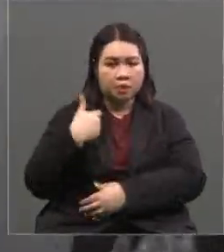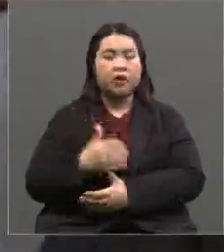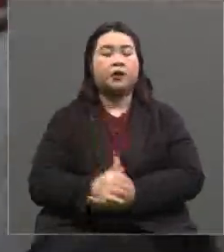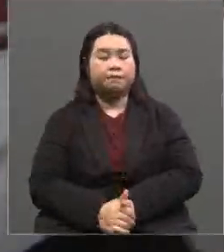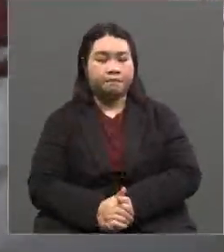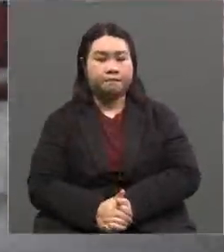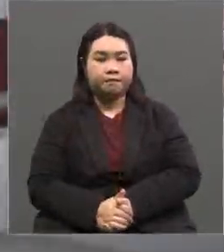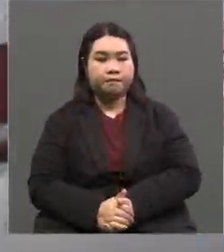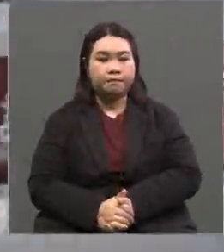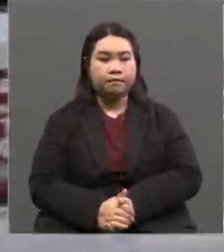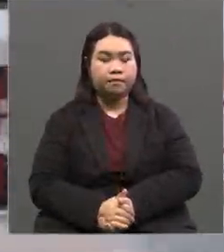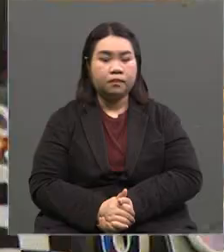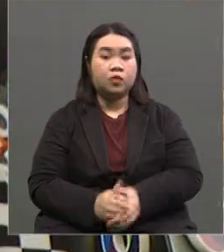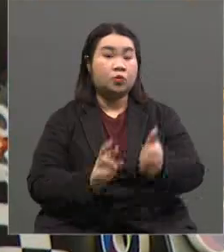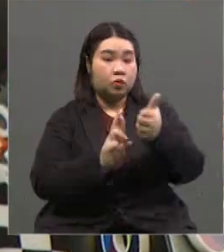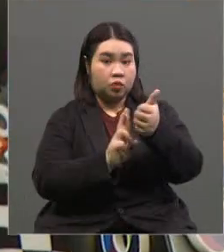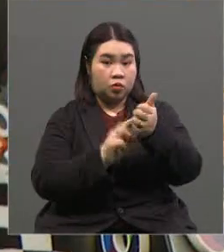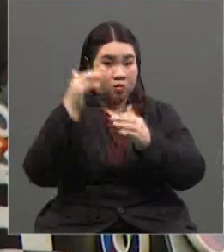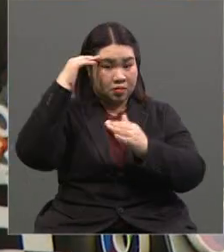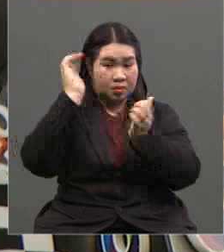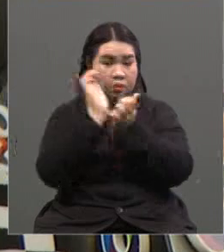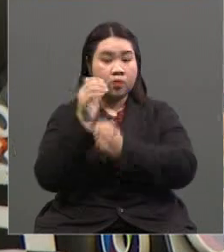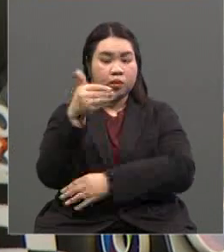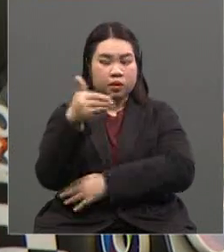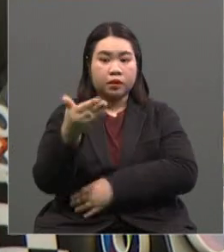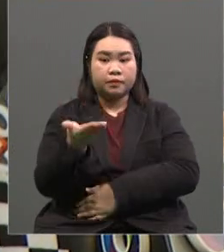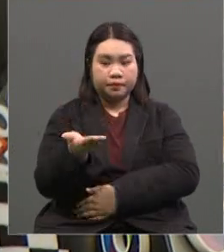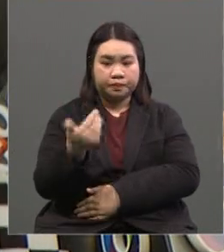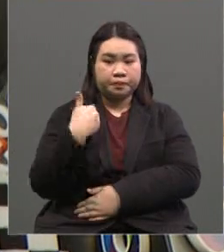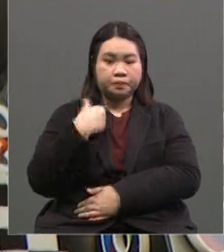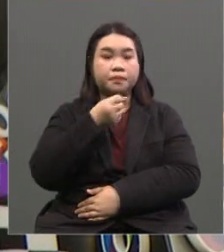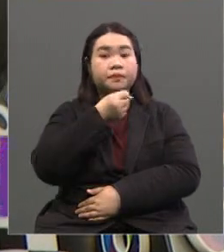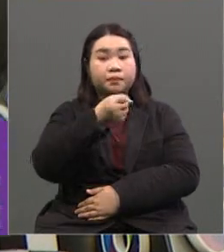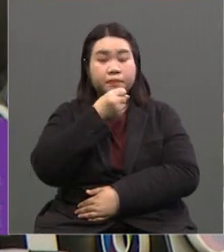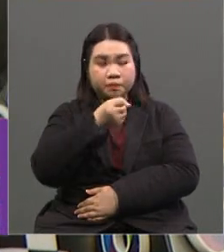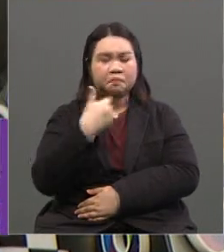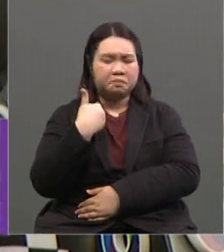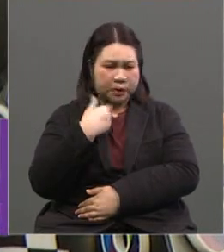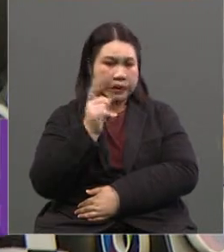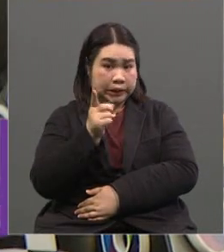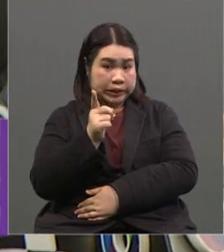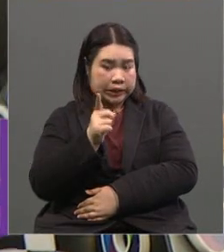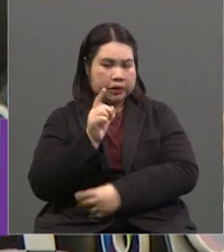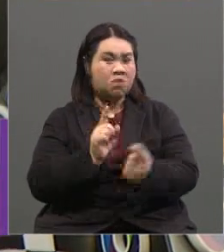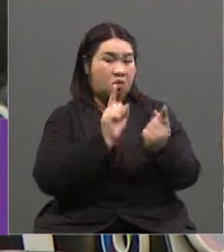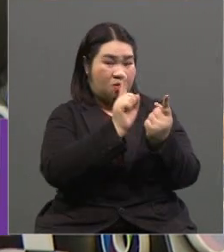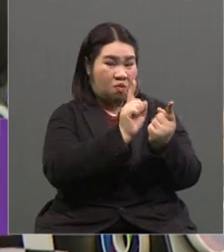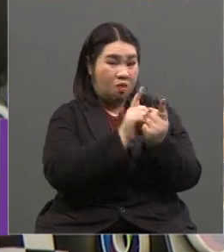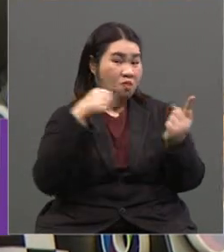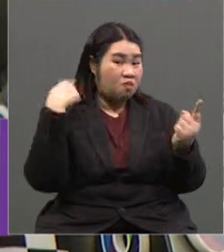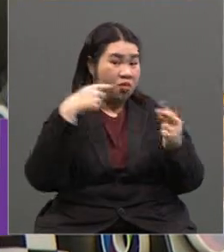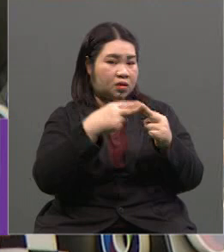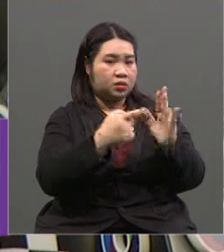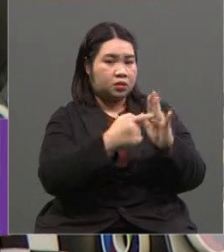พลตำรวจเอกสุรเชษฐ์หักพานรองผู้บัญชาการตำรวจแห่งชาติค่ะให้สัมภาษณ์ภายหลังการเข้าไปสอบสวนนางสรารัตน์หรือว่าแอม